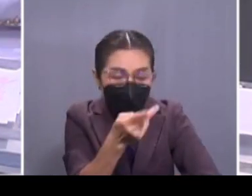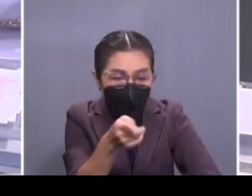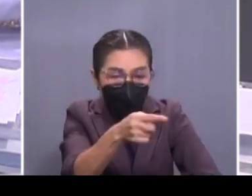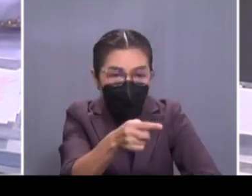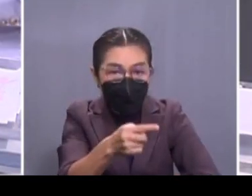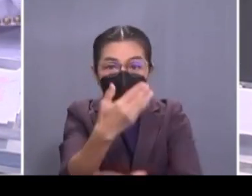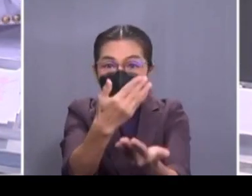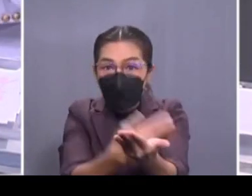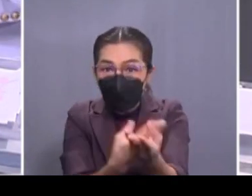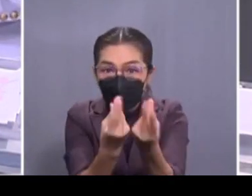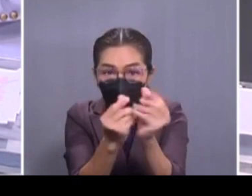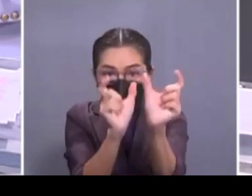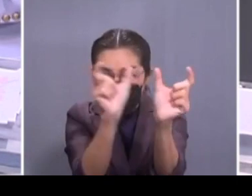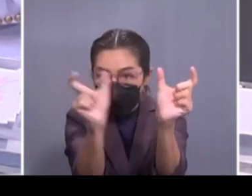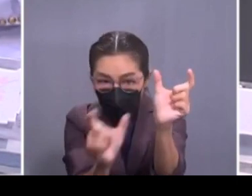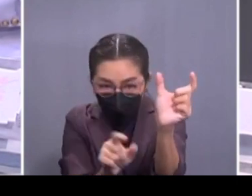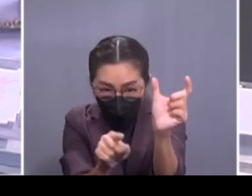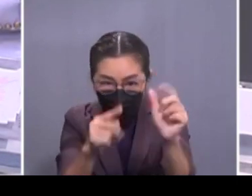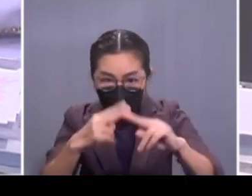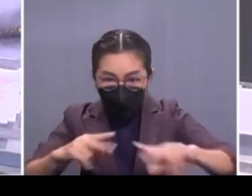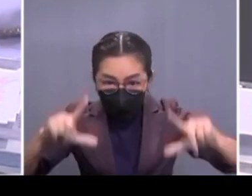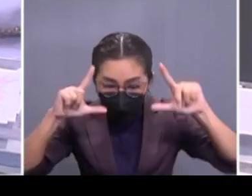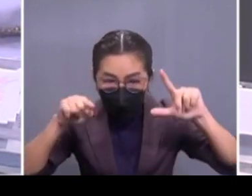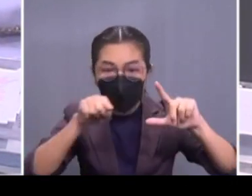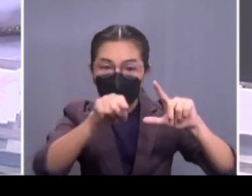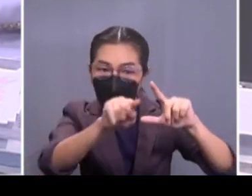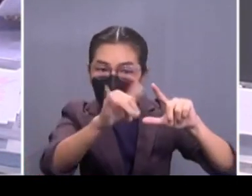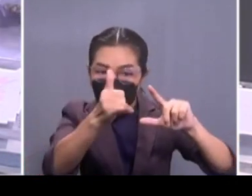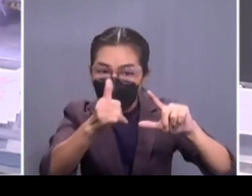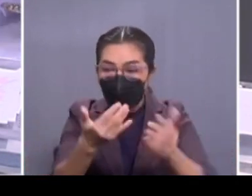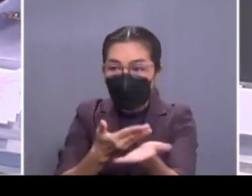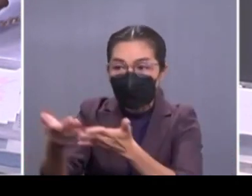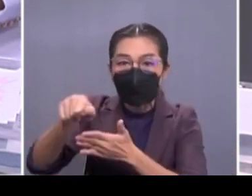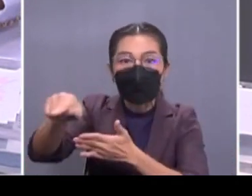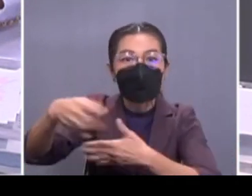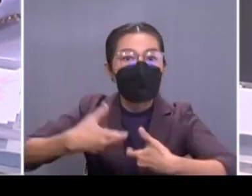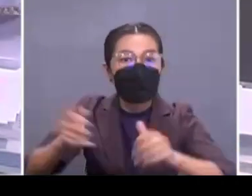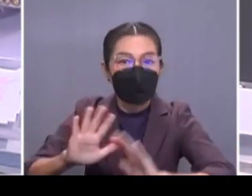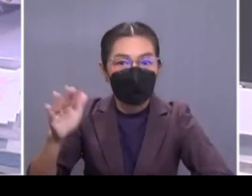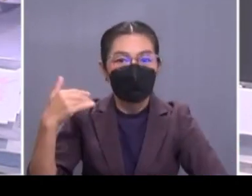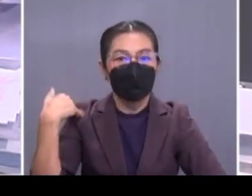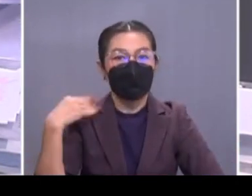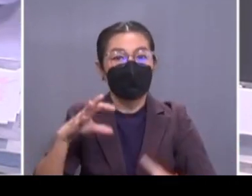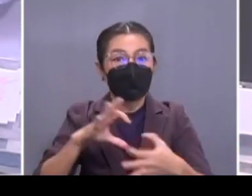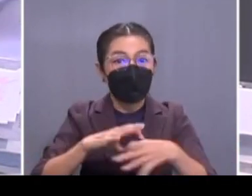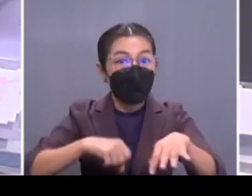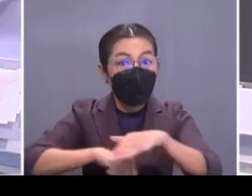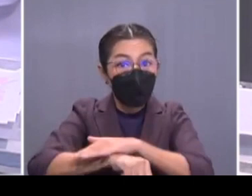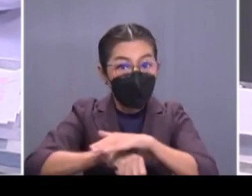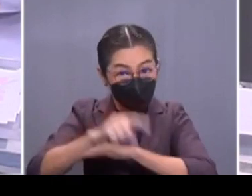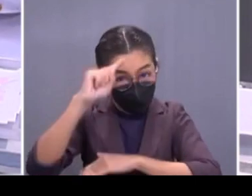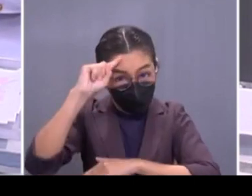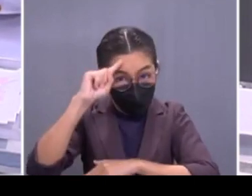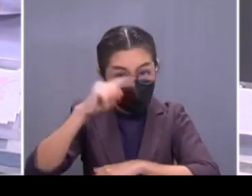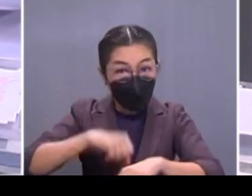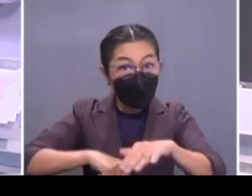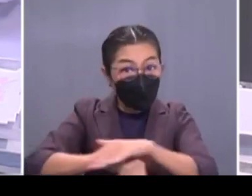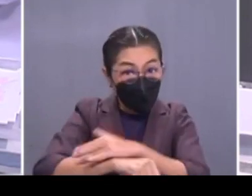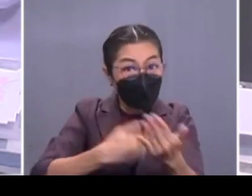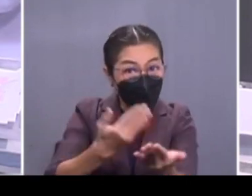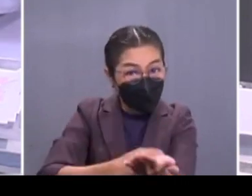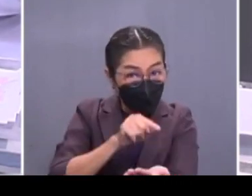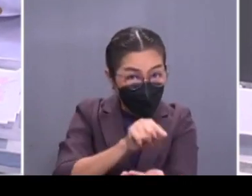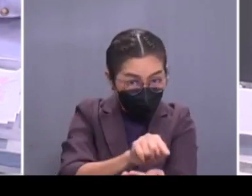จะมีหวยเลขอะไรที่ดังๆบ้างแต่เจ้ามือเนี่ยจะไปรับก็ได้แต่ขอให้รู้ไว้แบบนี้ครับคือถ้าเกิดจะเล่นหวย